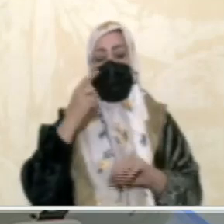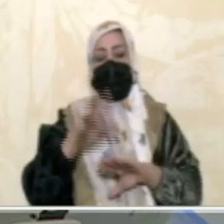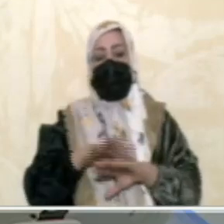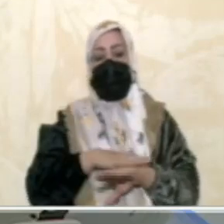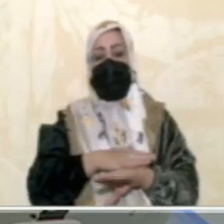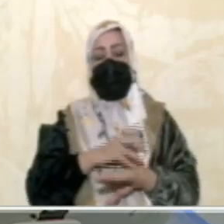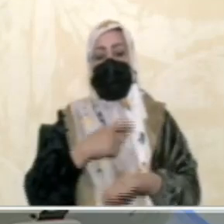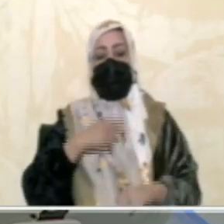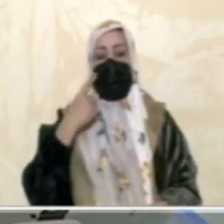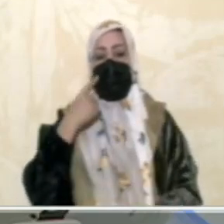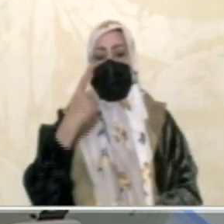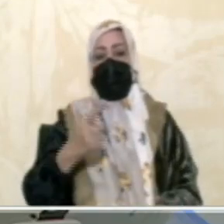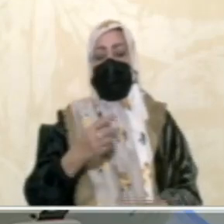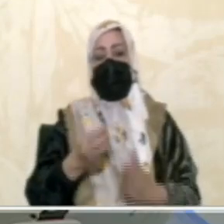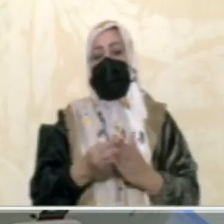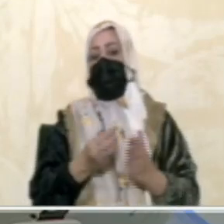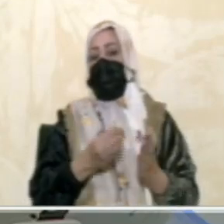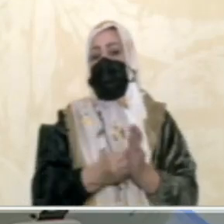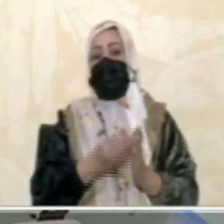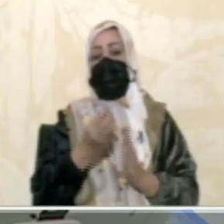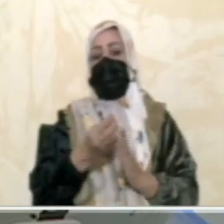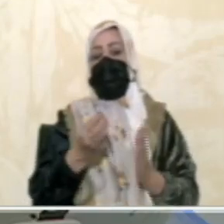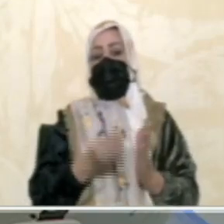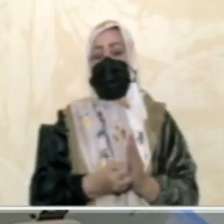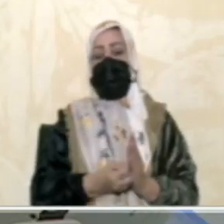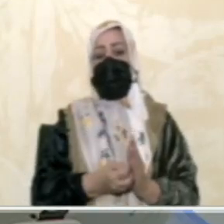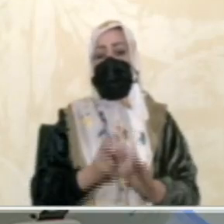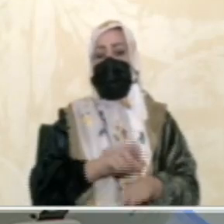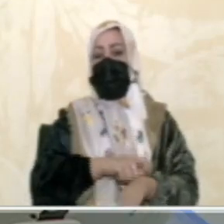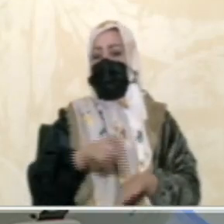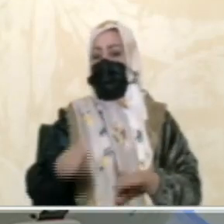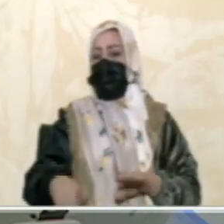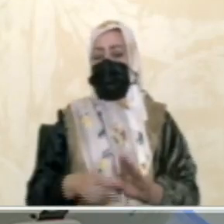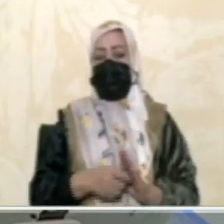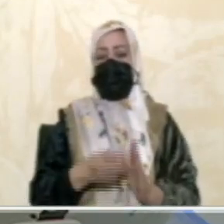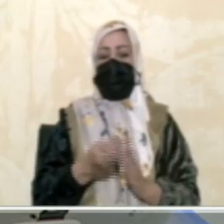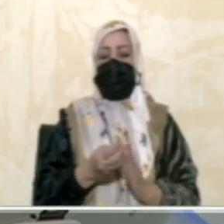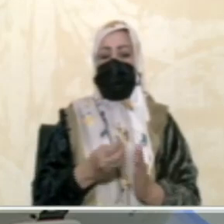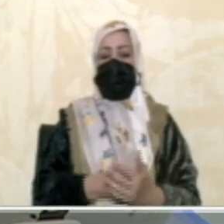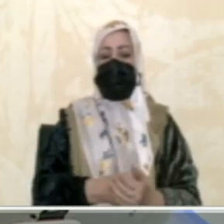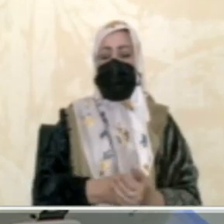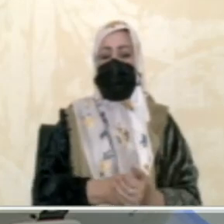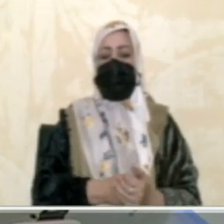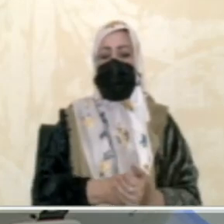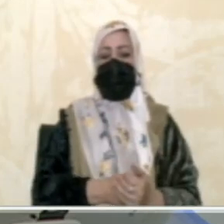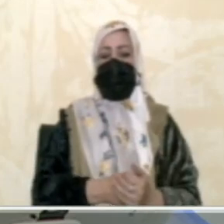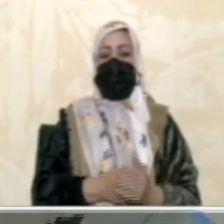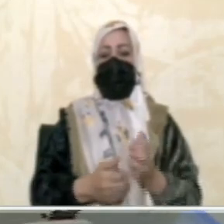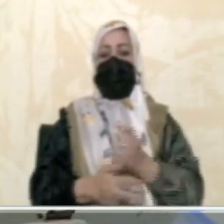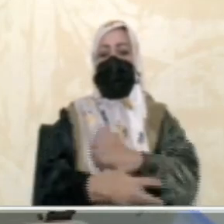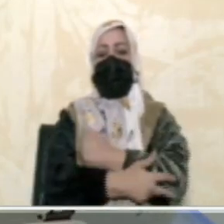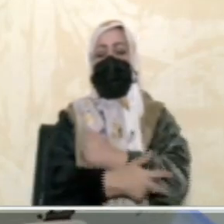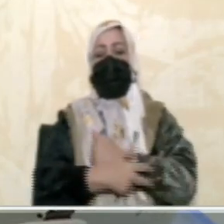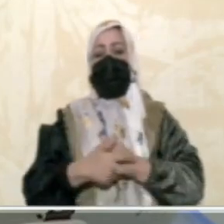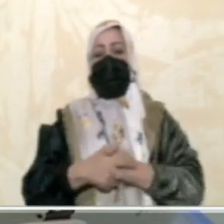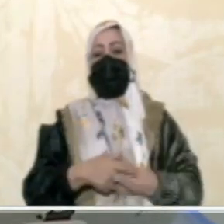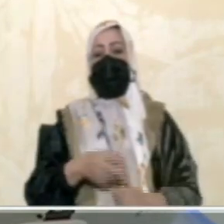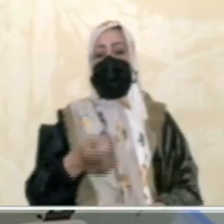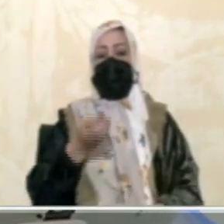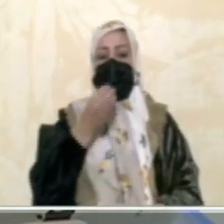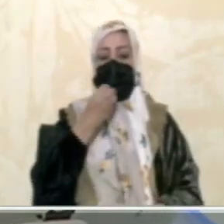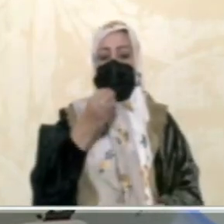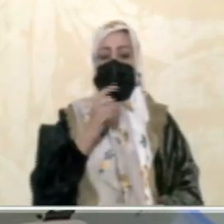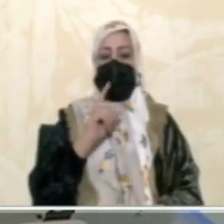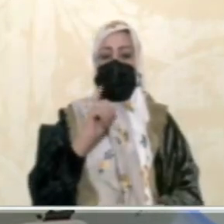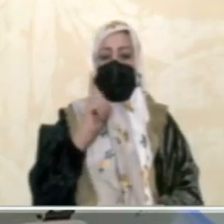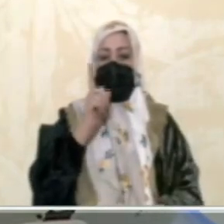غبار عليه السؤال الثاني اللي بلقاسم وهو مساله زكاه الفطر قال الان عندنا بعض الناس يقولون لا تعطوا زكاه